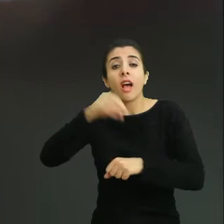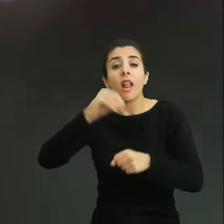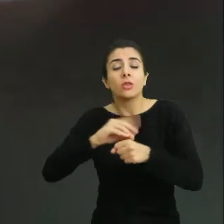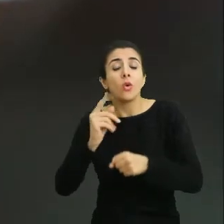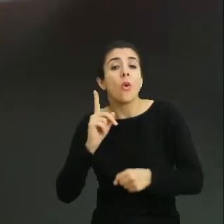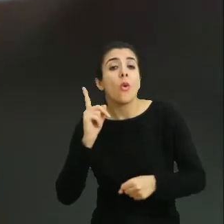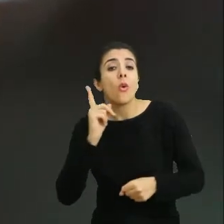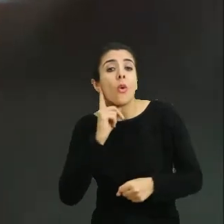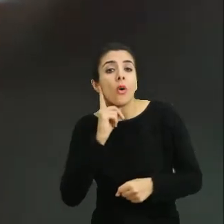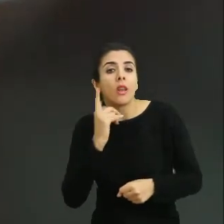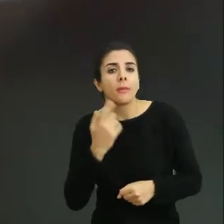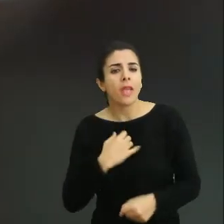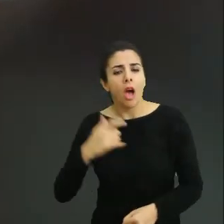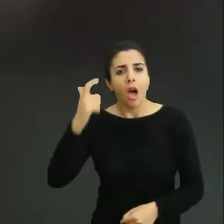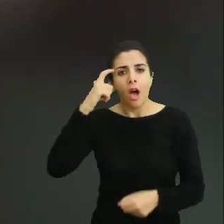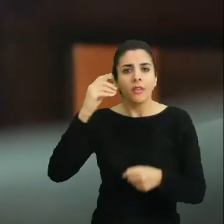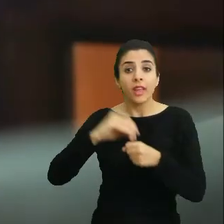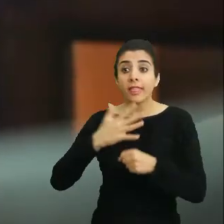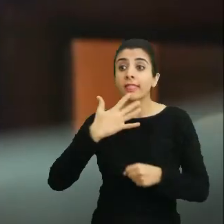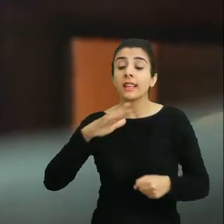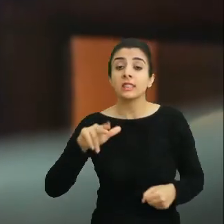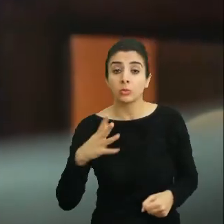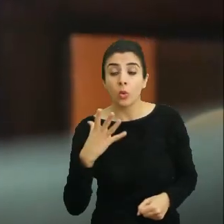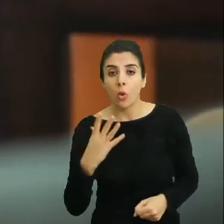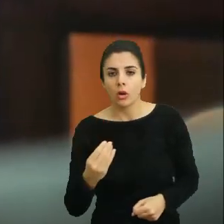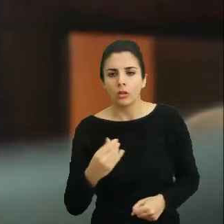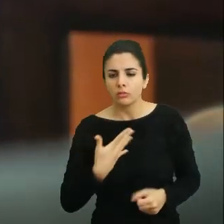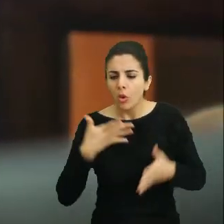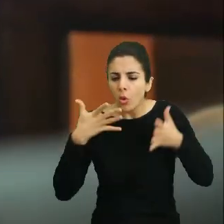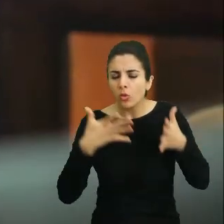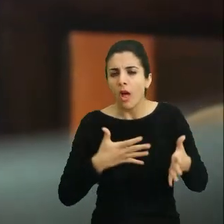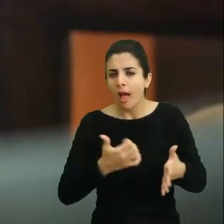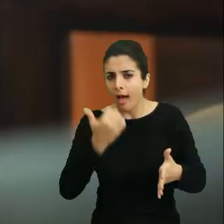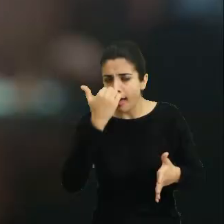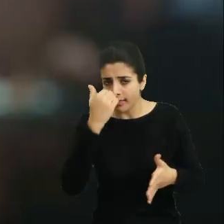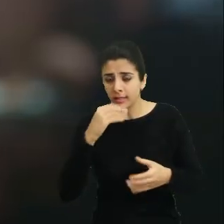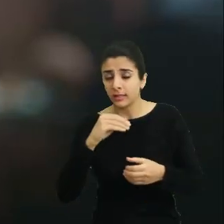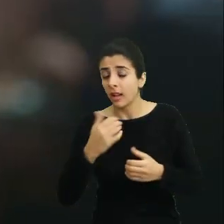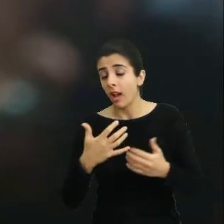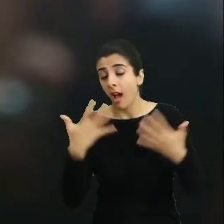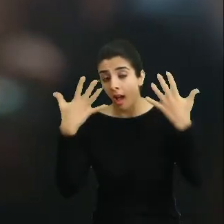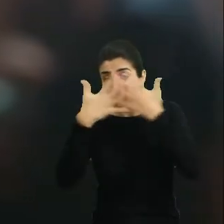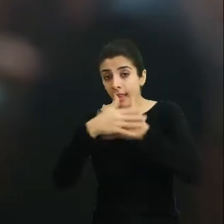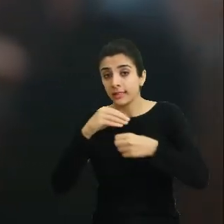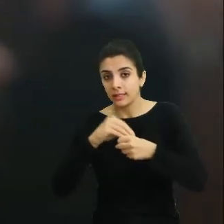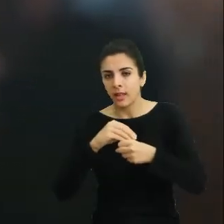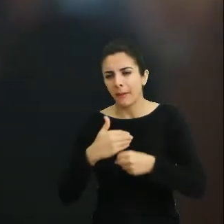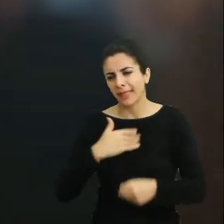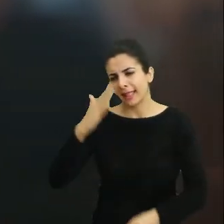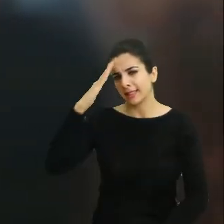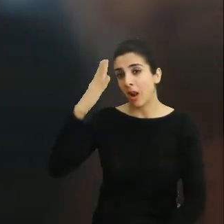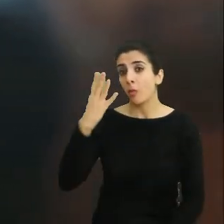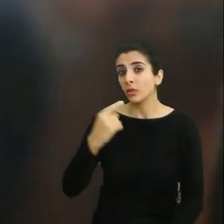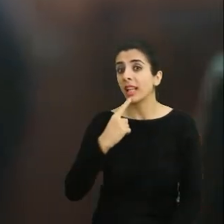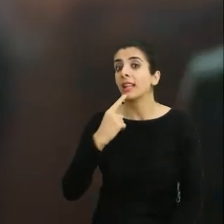mağdur. Hafızam denizler kadar olur, dökülür karanlığın uçlarına. Benden selam olsun diye